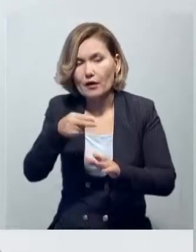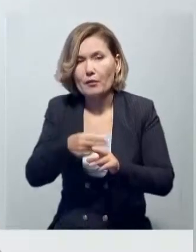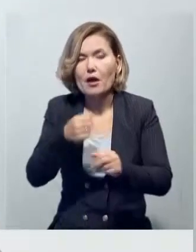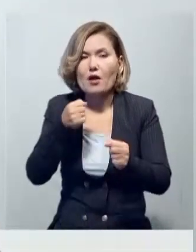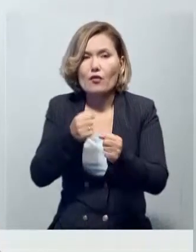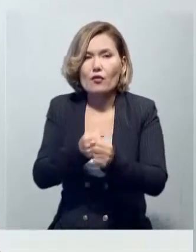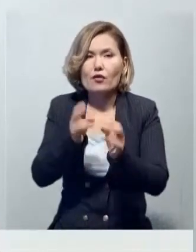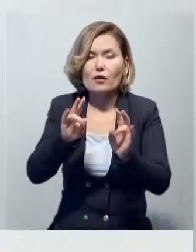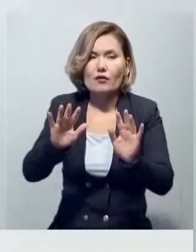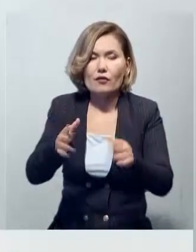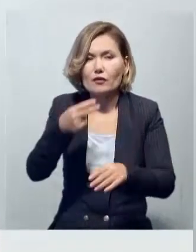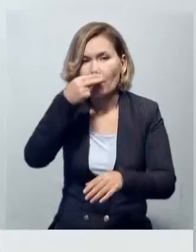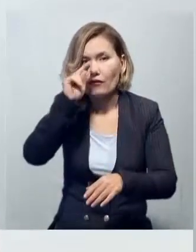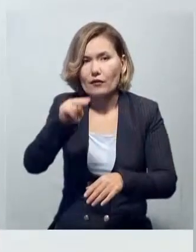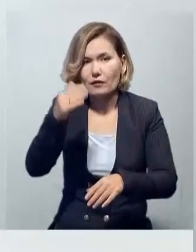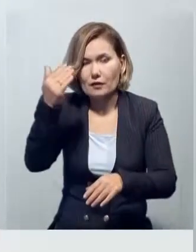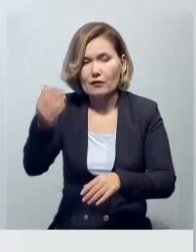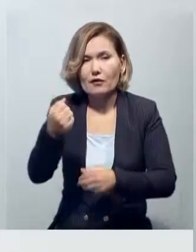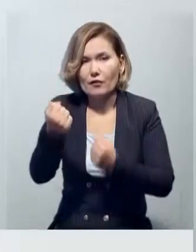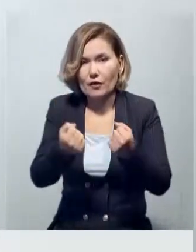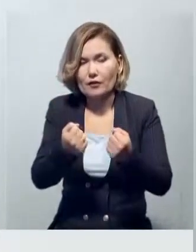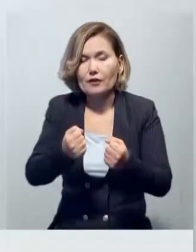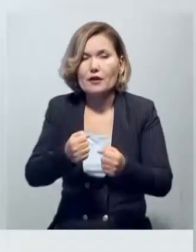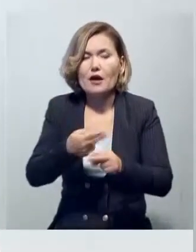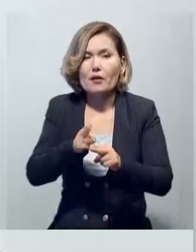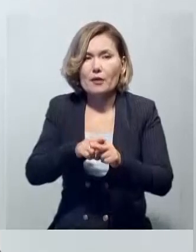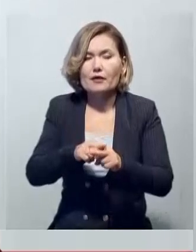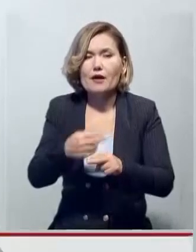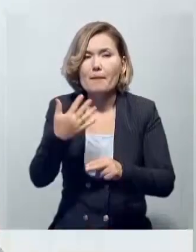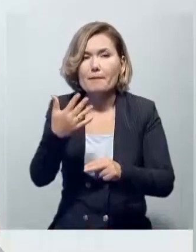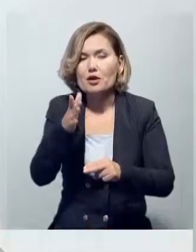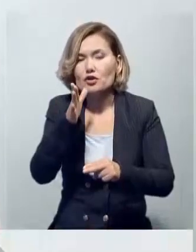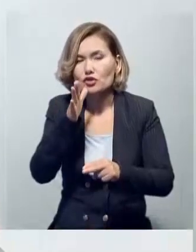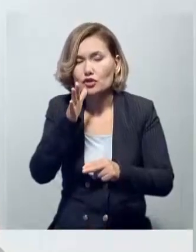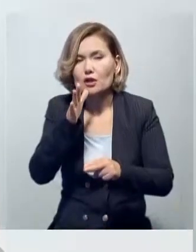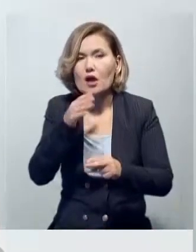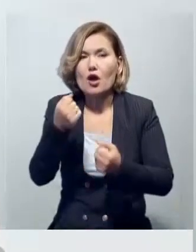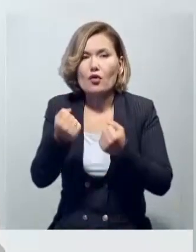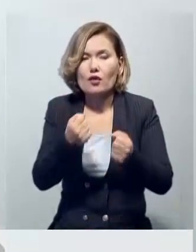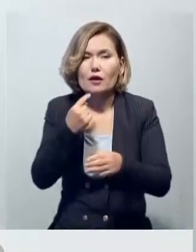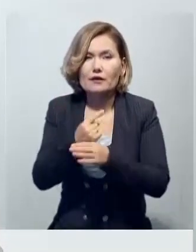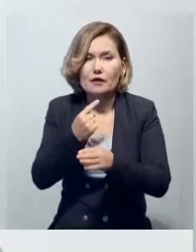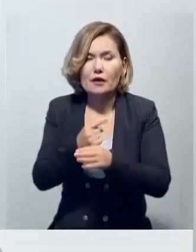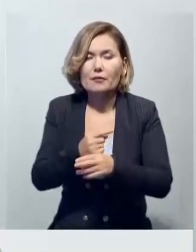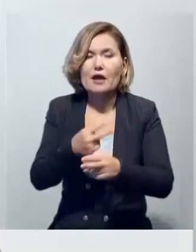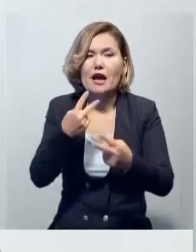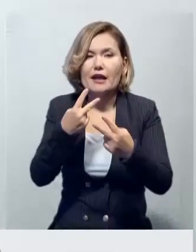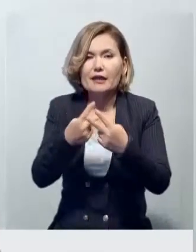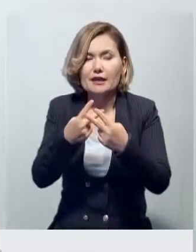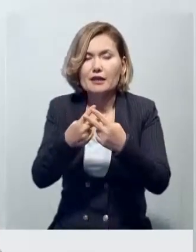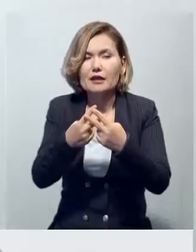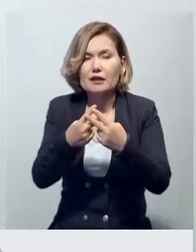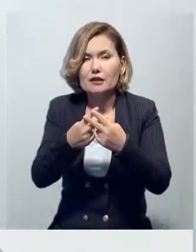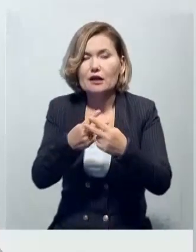көрсетілген қылмыстық жасаған үшін кінәлі деп танылсын. Оған 5 жылға көлік құралын жүргізу құқығынан айырып, 2 жыл 6 ай мерзімге